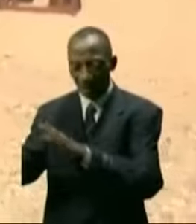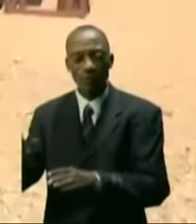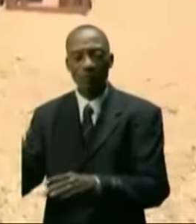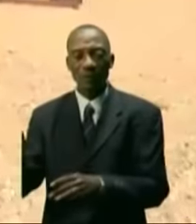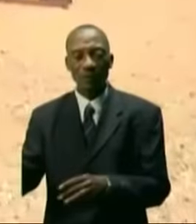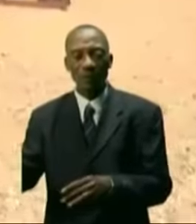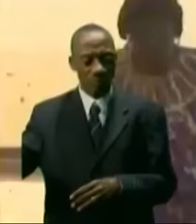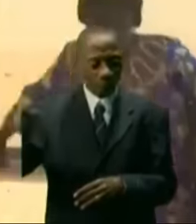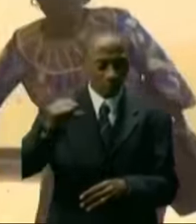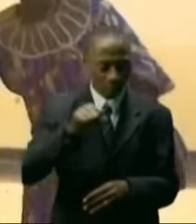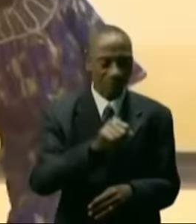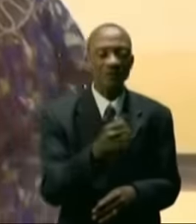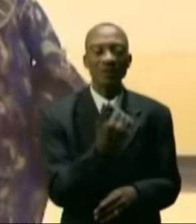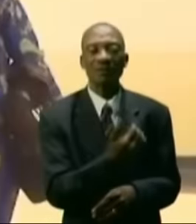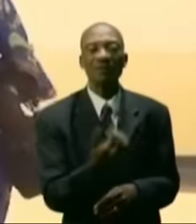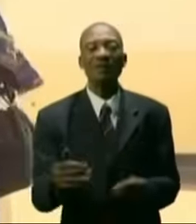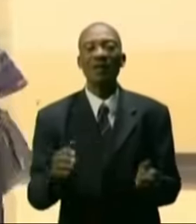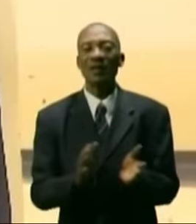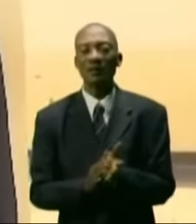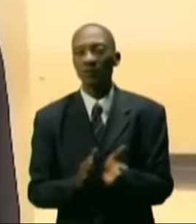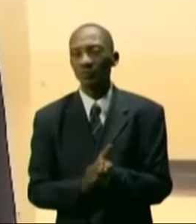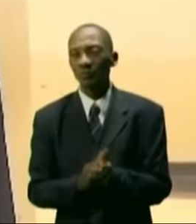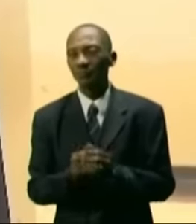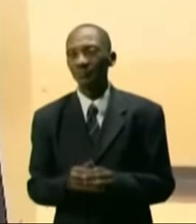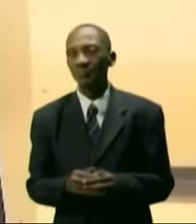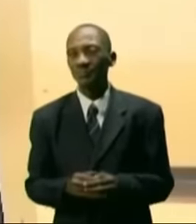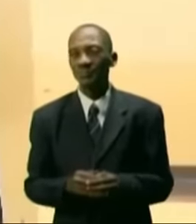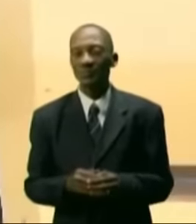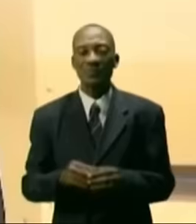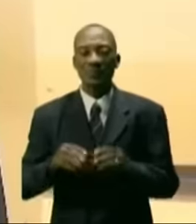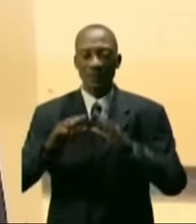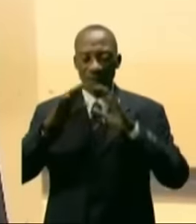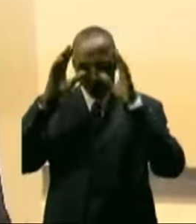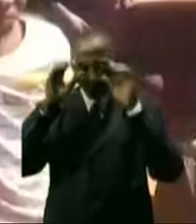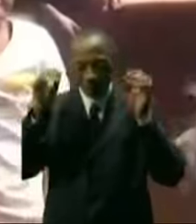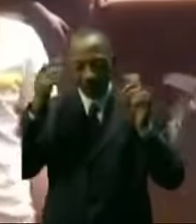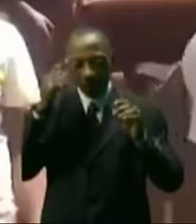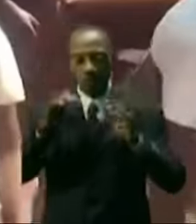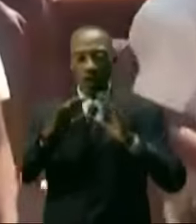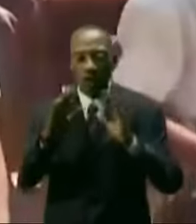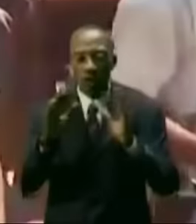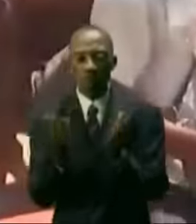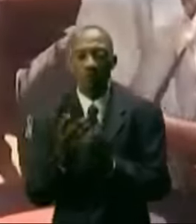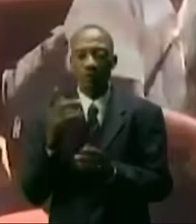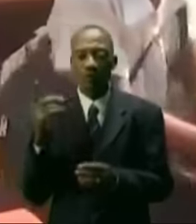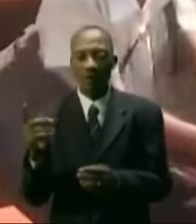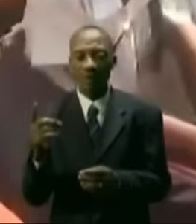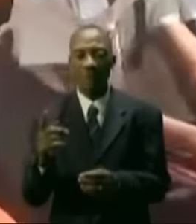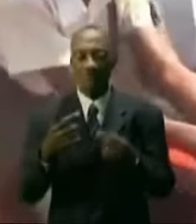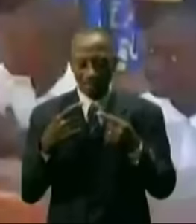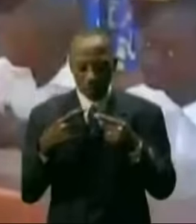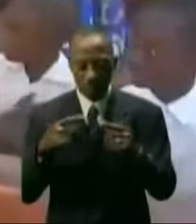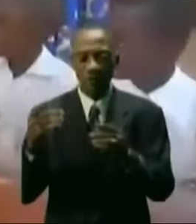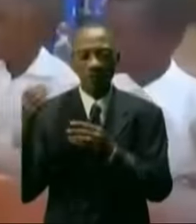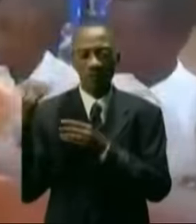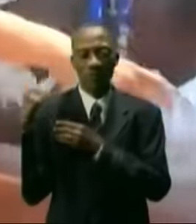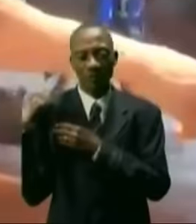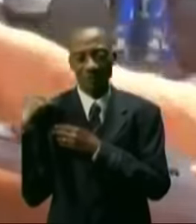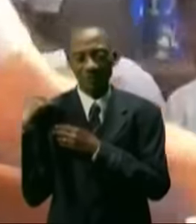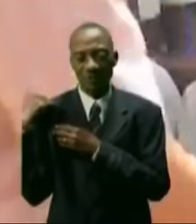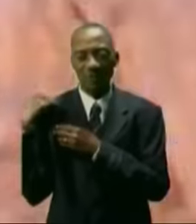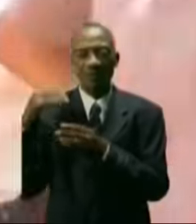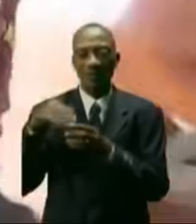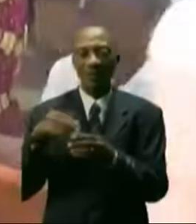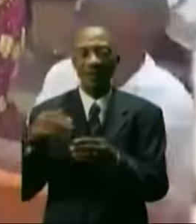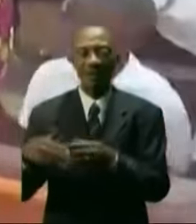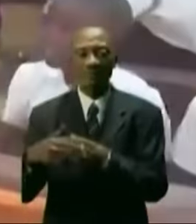bancs scolaires. Le président de la commission de distribution a fait voir que l'autorité urbaine vient en appui à ses voeux